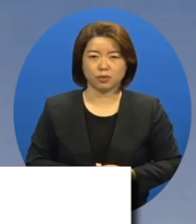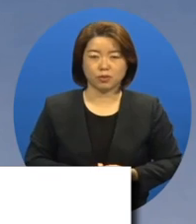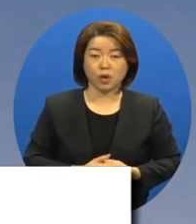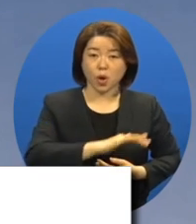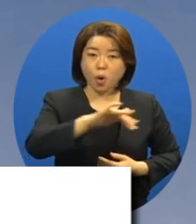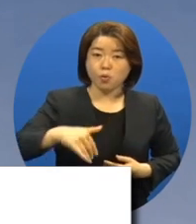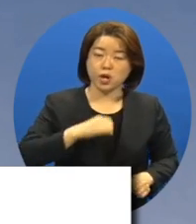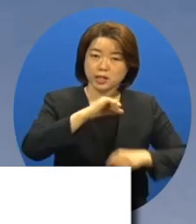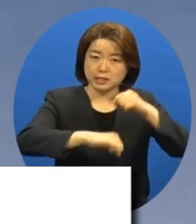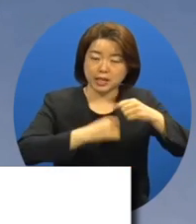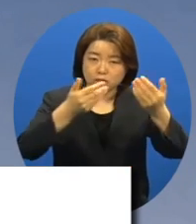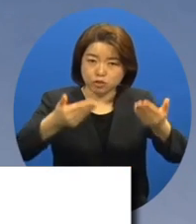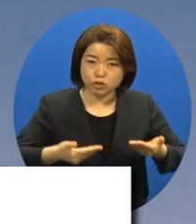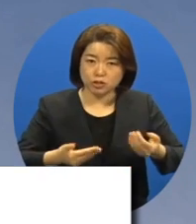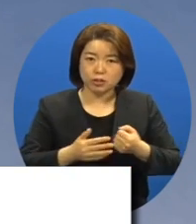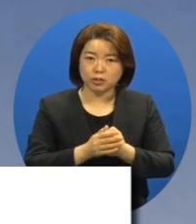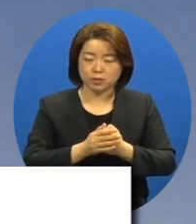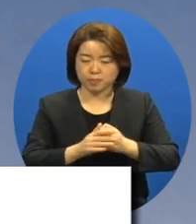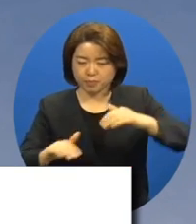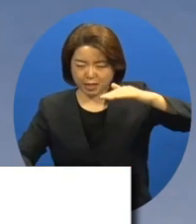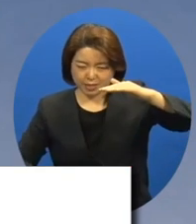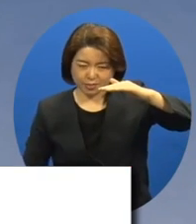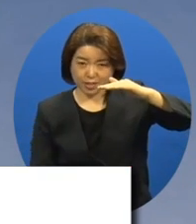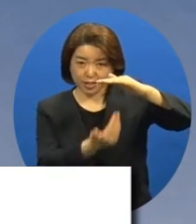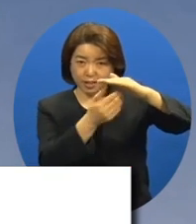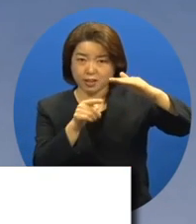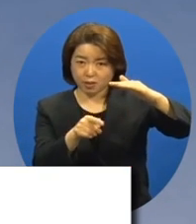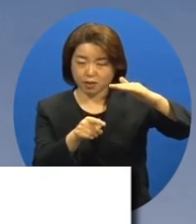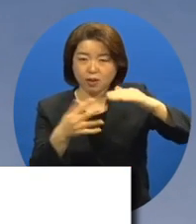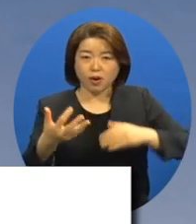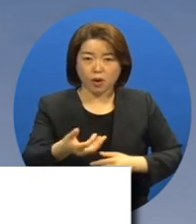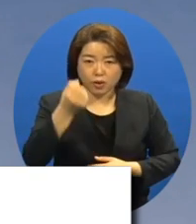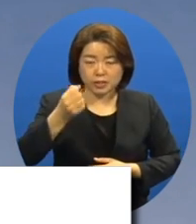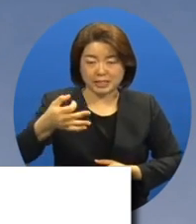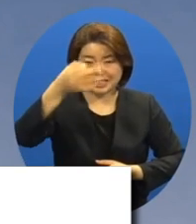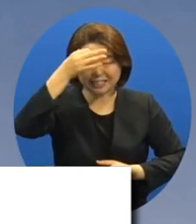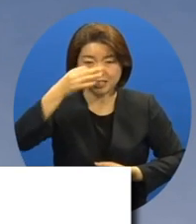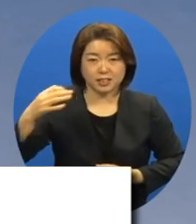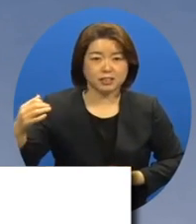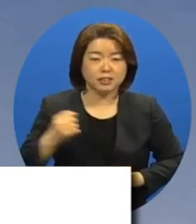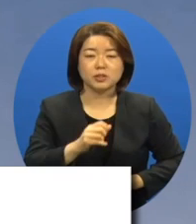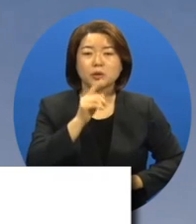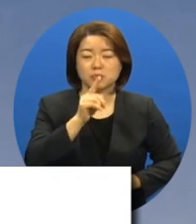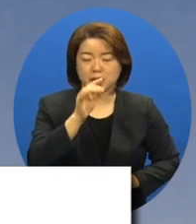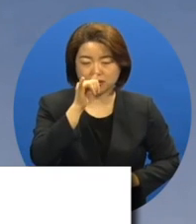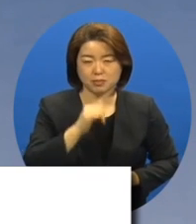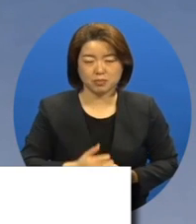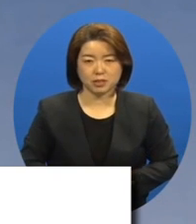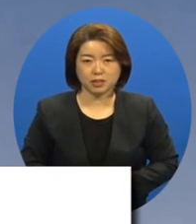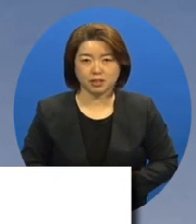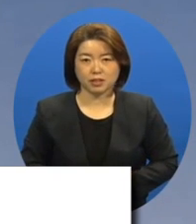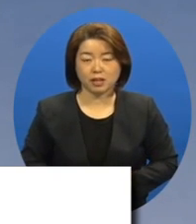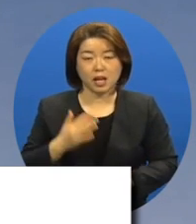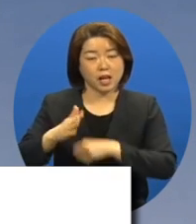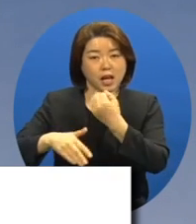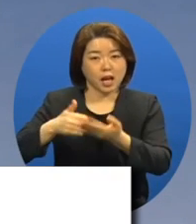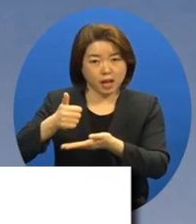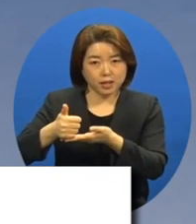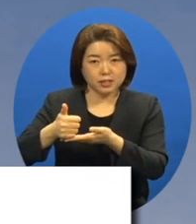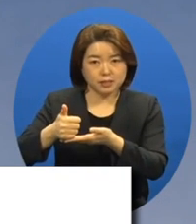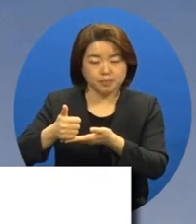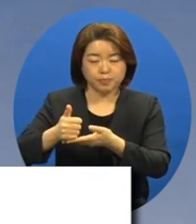주어진 것은 최상의 것을 얻는 능력을 말하는 것입니다 하나님의